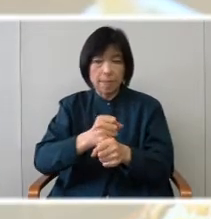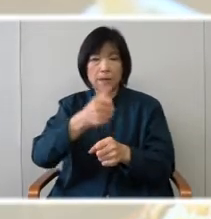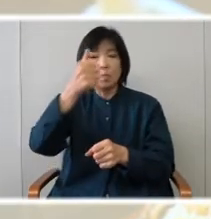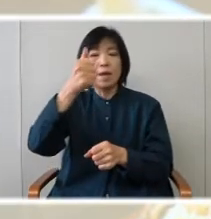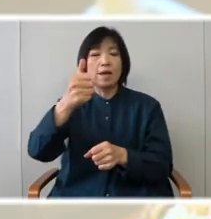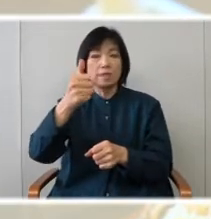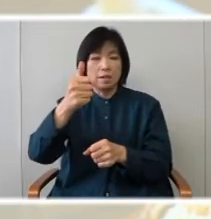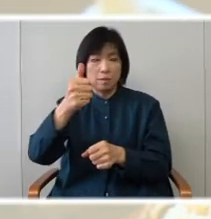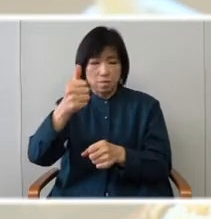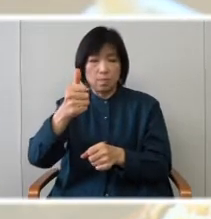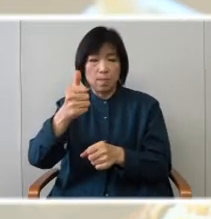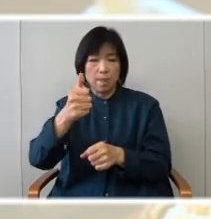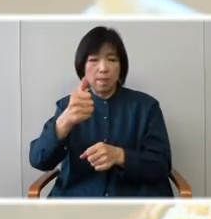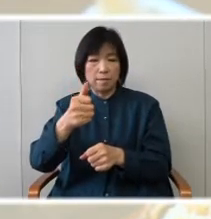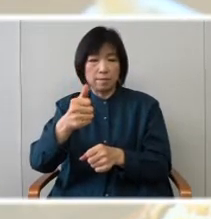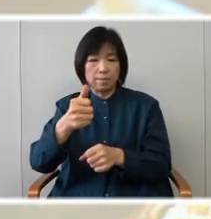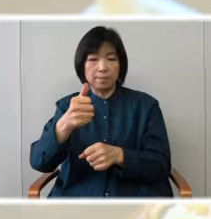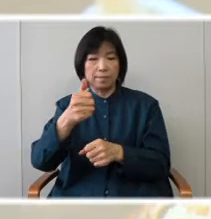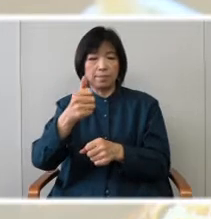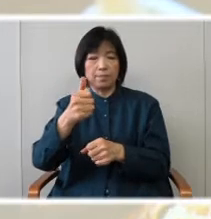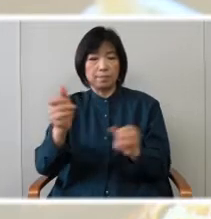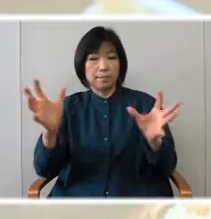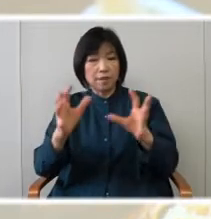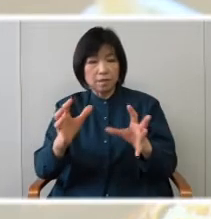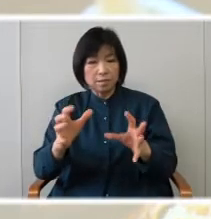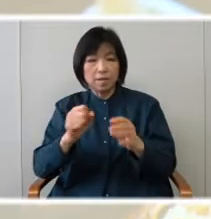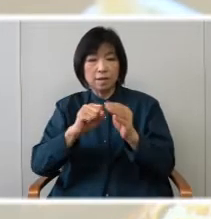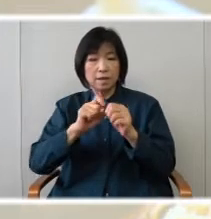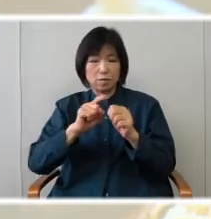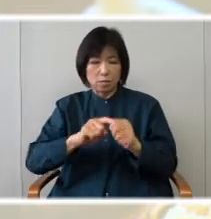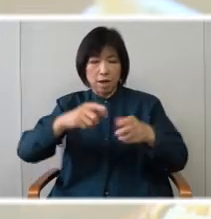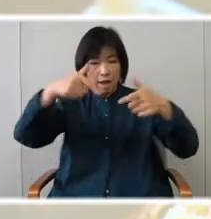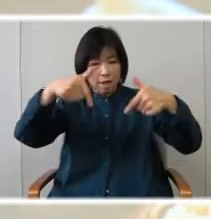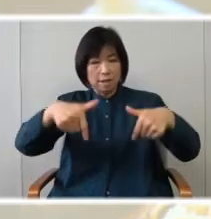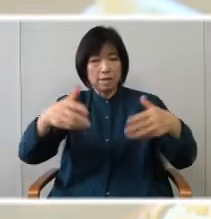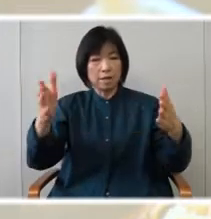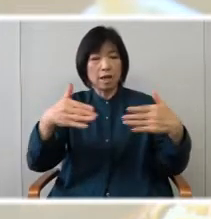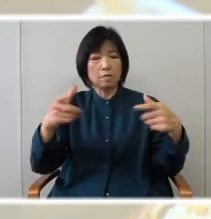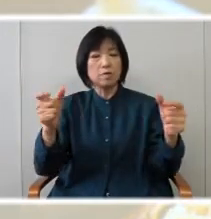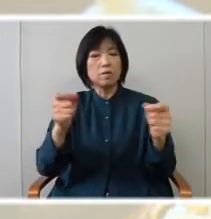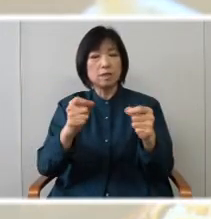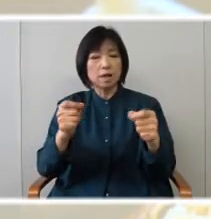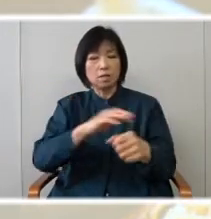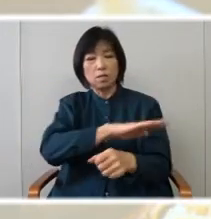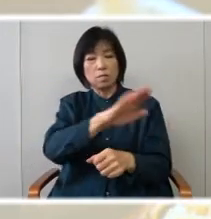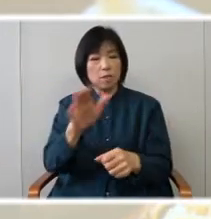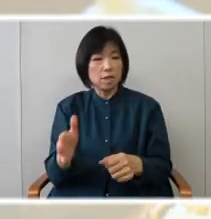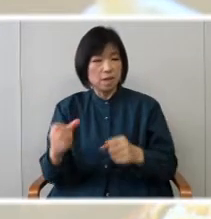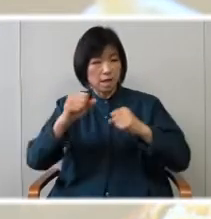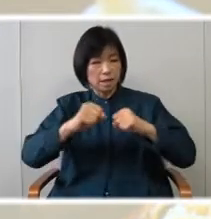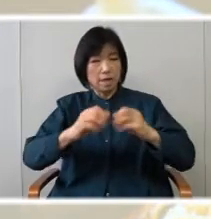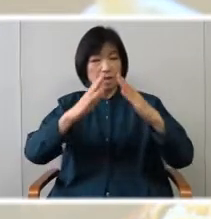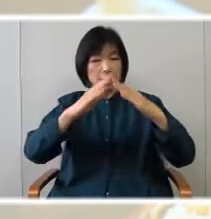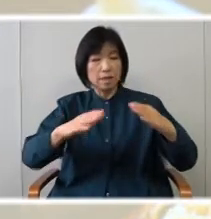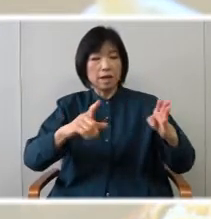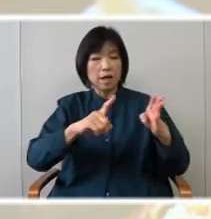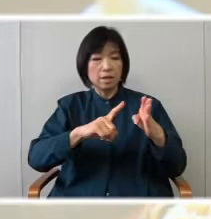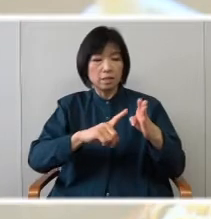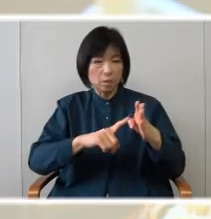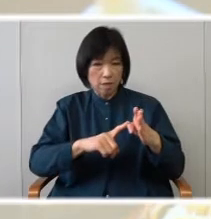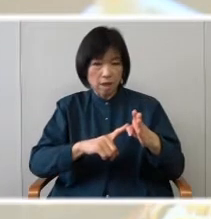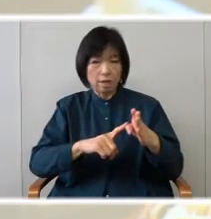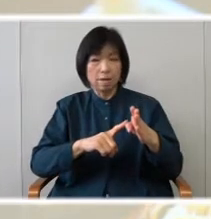して、他にも西アルチカのみんな元気会とアルチカ蕎麦の会の西アルチカの